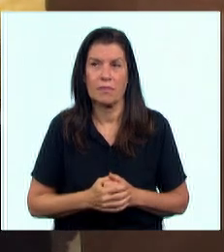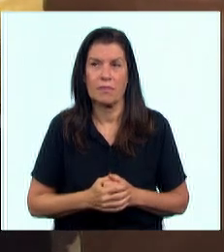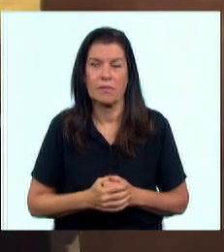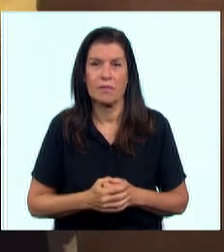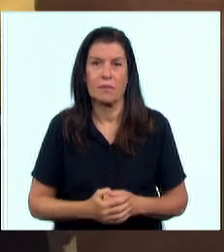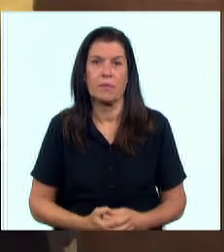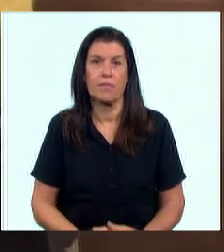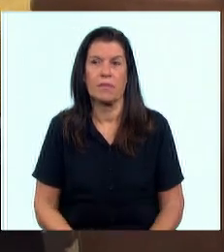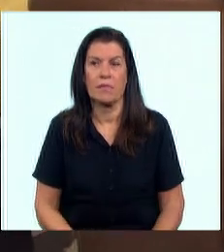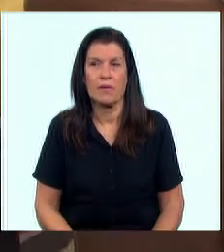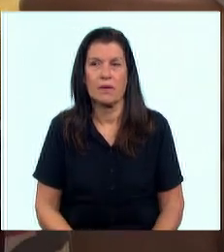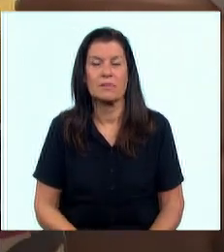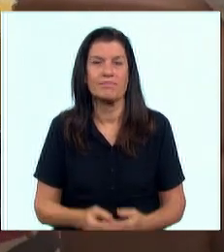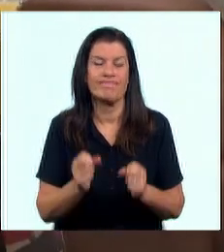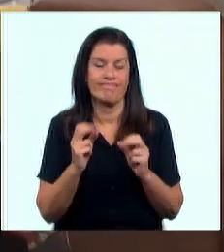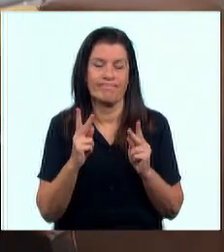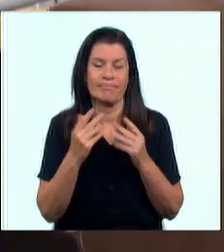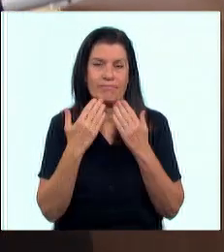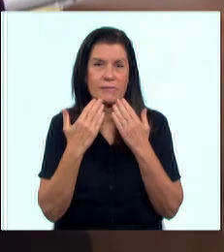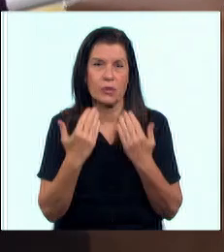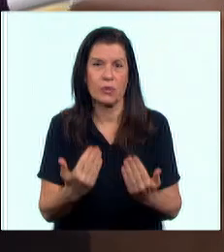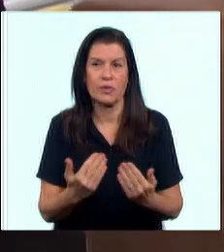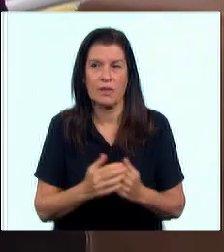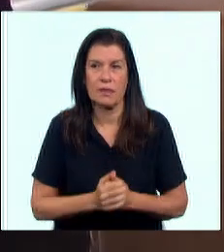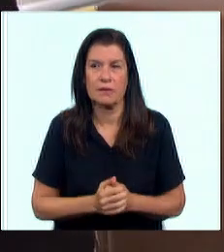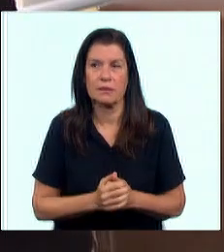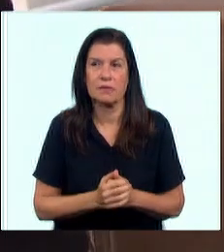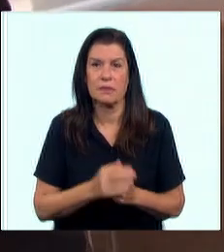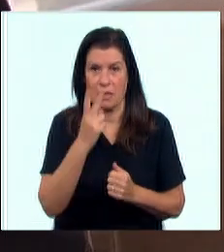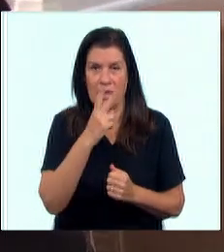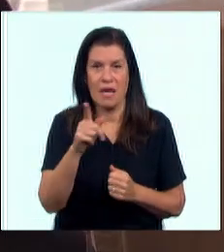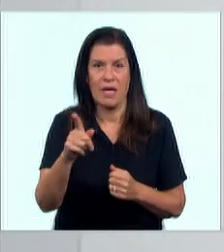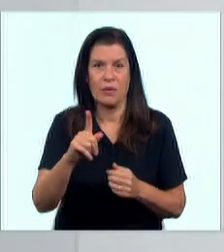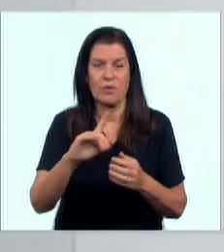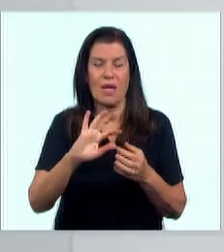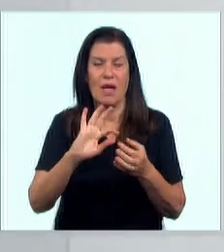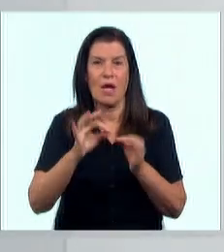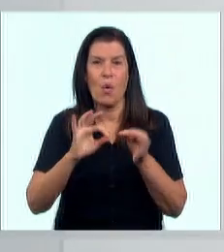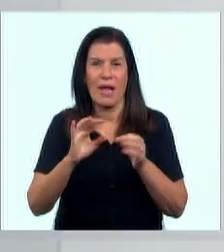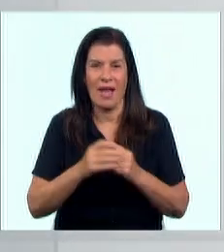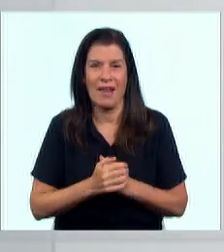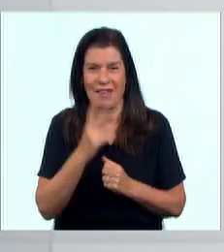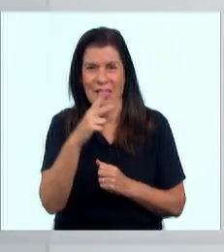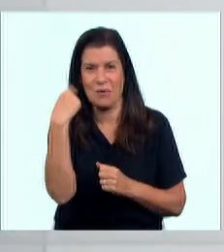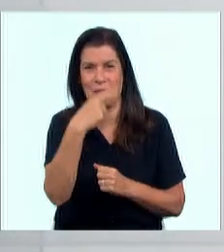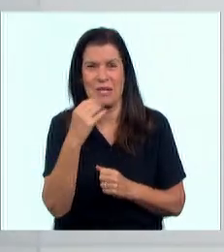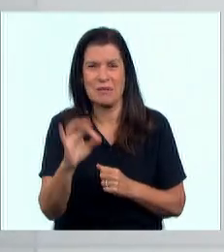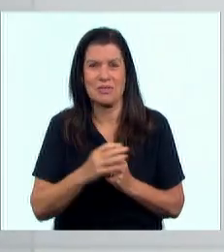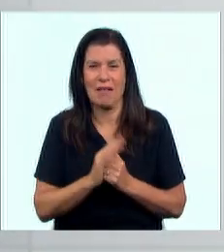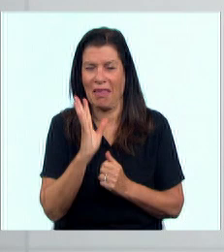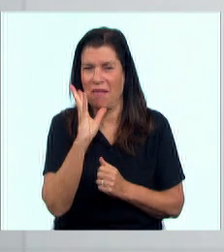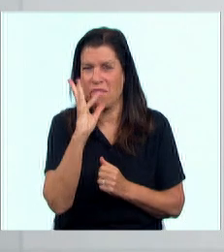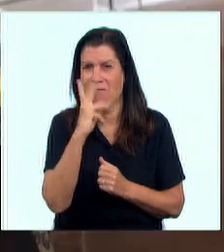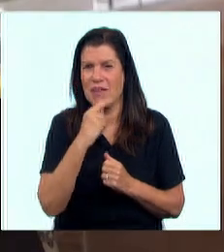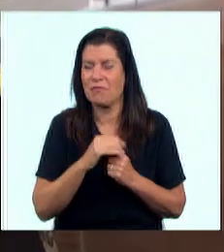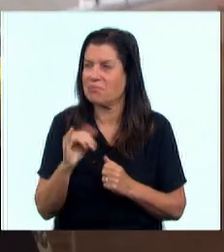אוקיי, תודה. תודה לה. ראינו אותה בגוגל. כן. יפהפייה. יפהפייה. יפהפייה גם